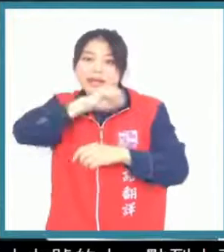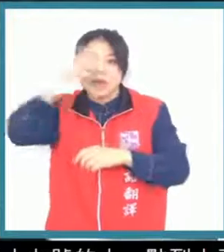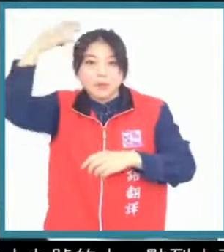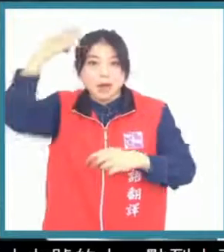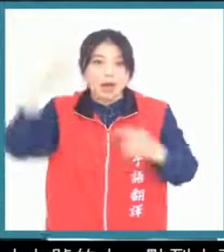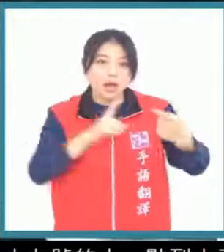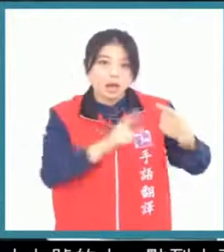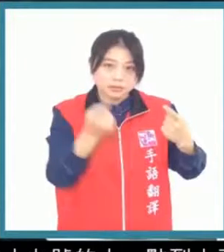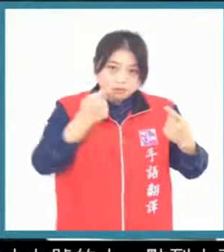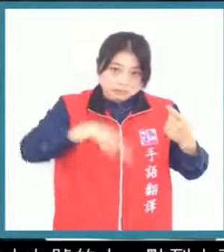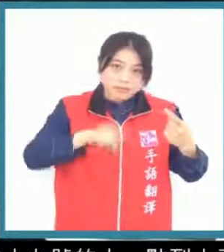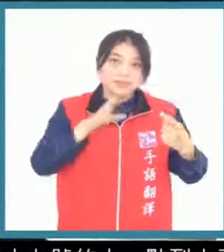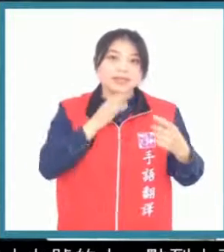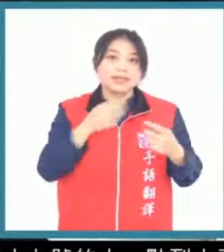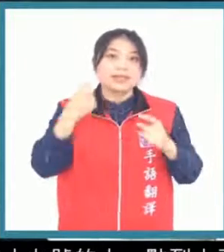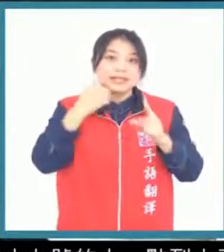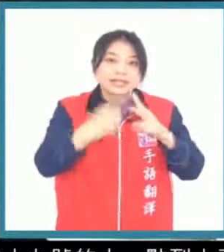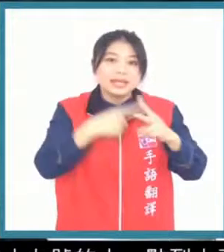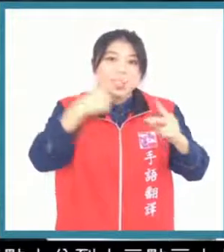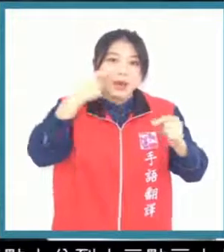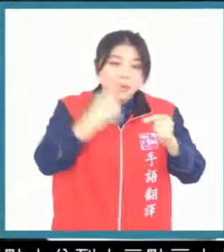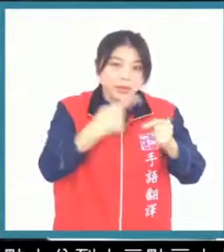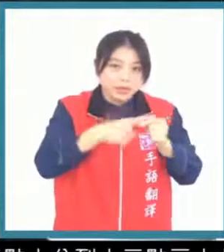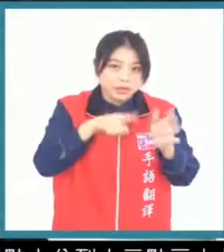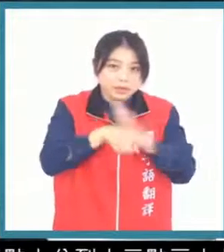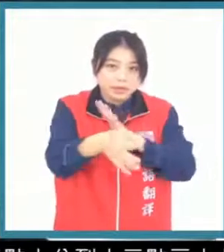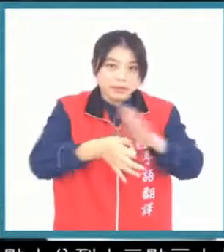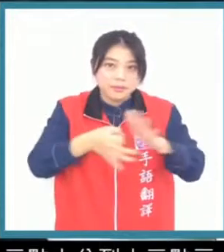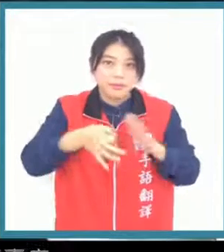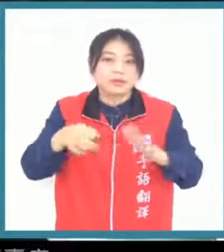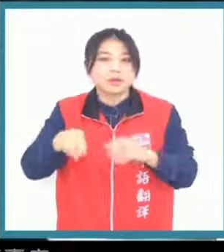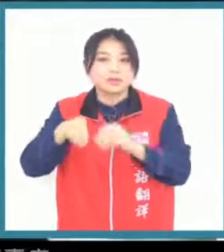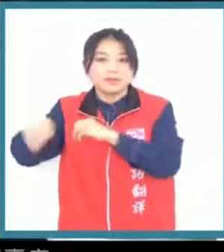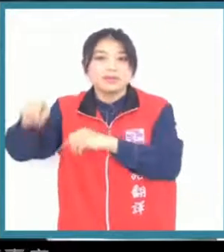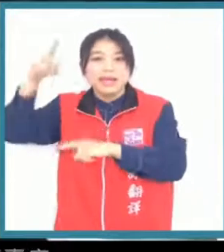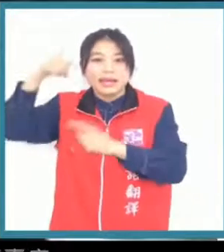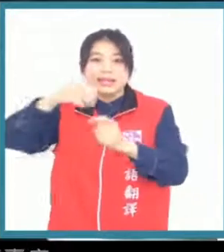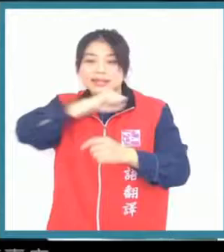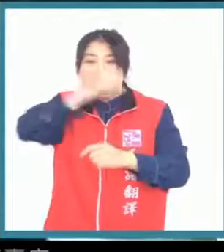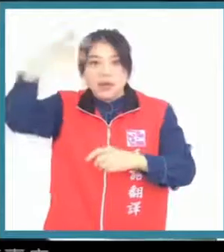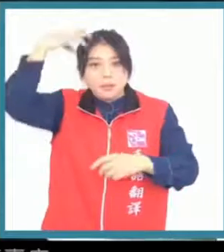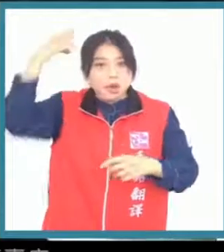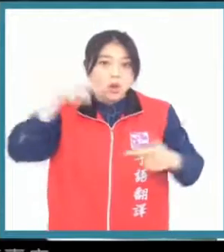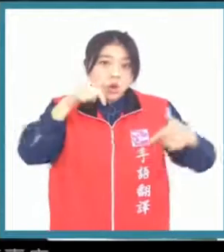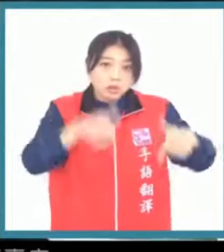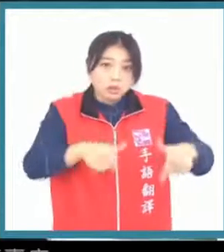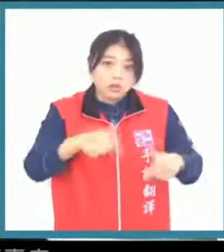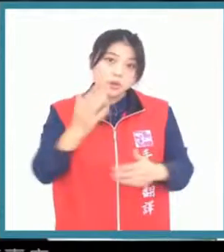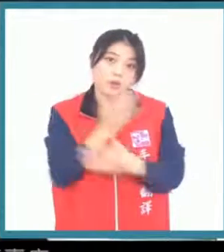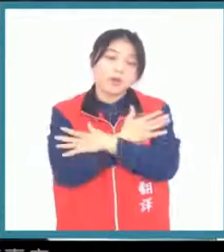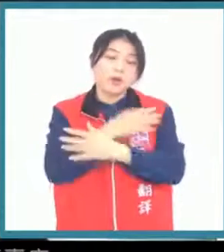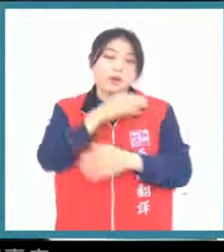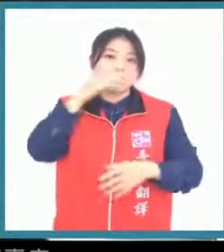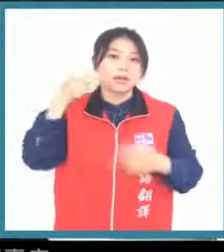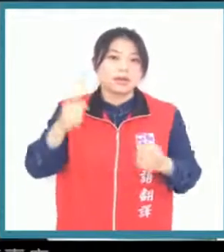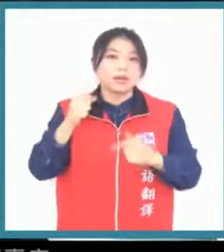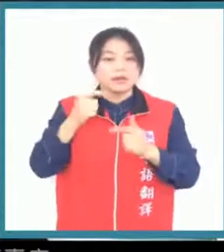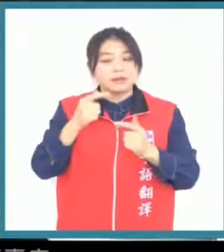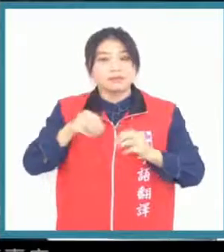12点10分到12点39，小米之家桃园台茂专卖店。下午的1点09到1点25分，宝雅芦竹南竹店。